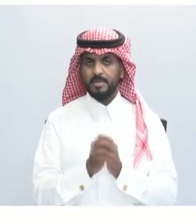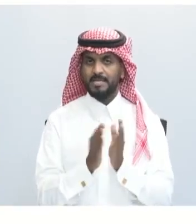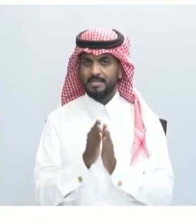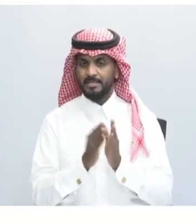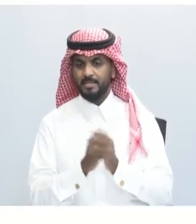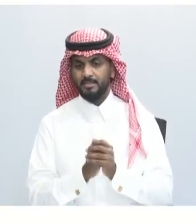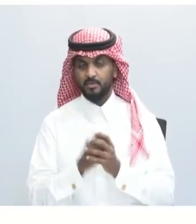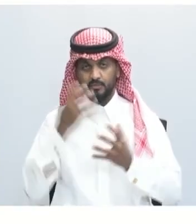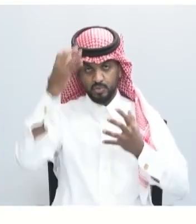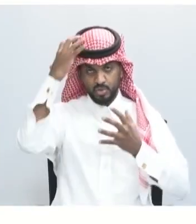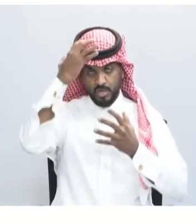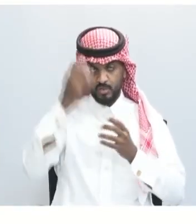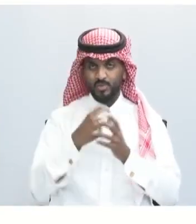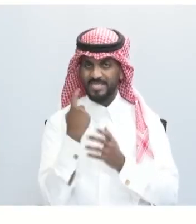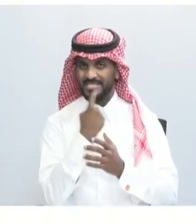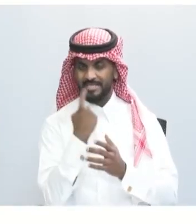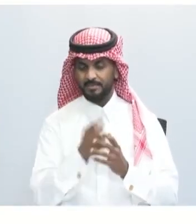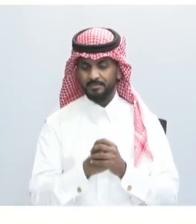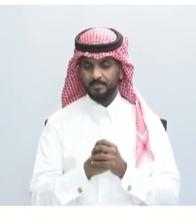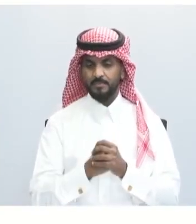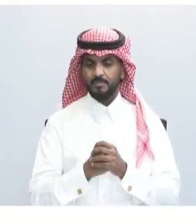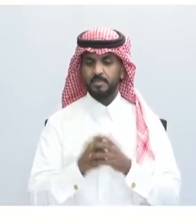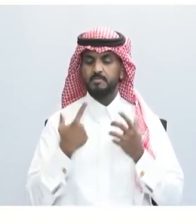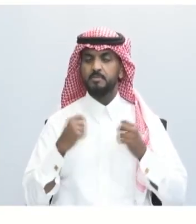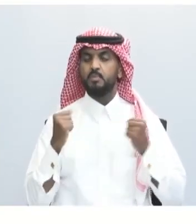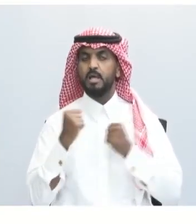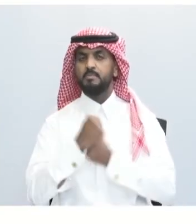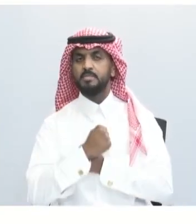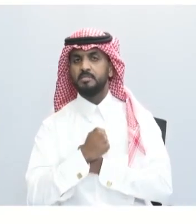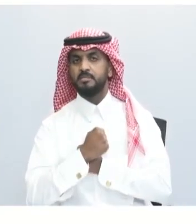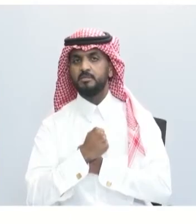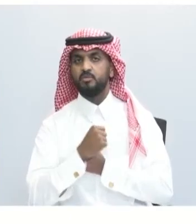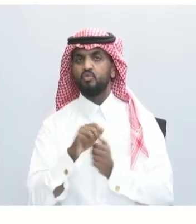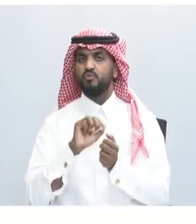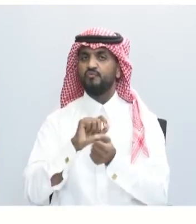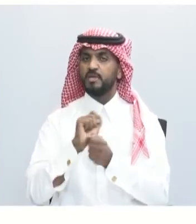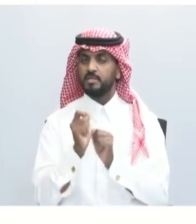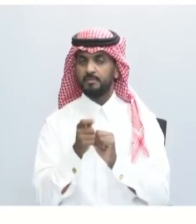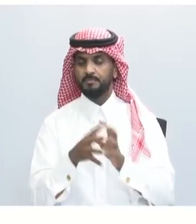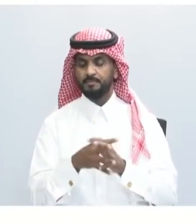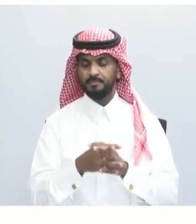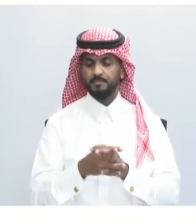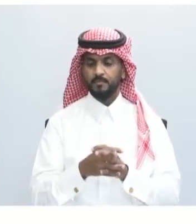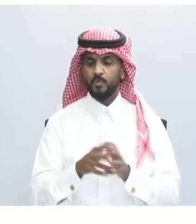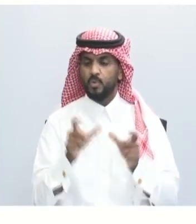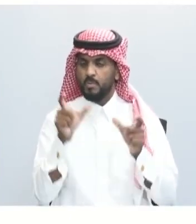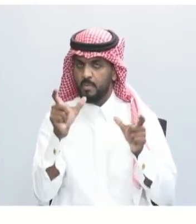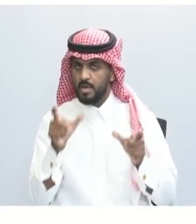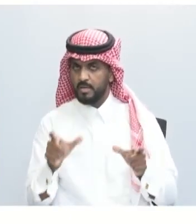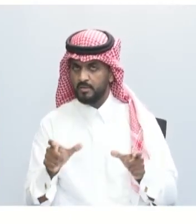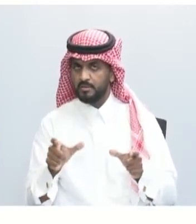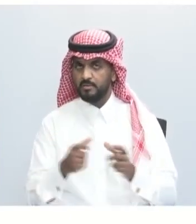تنظيف الشعر والاسنان لبس الملابس المناسبه لكل فصل وحمايه الجسم من